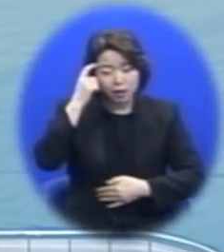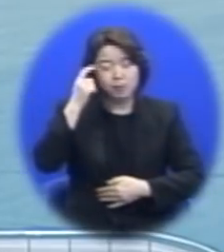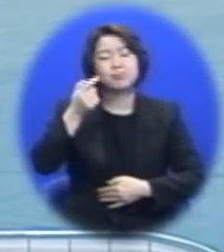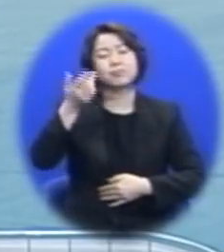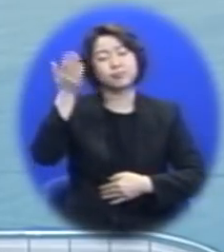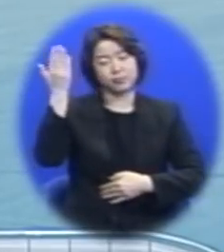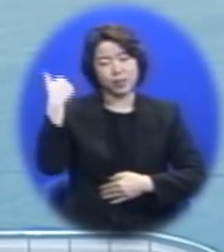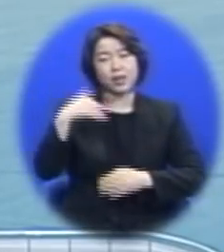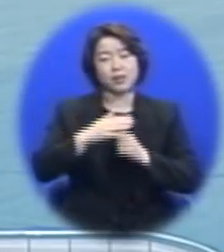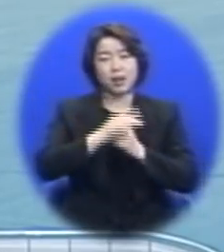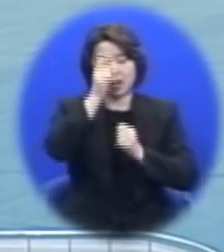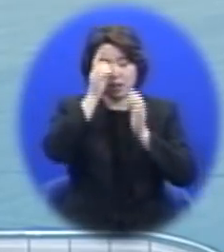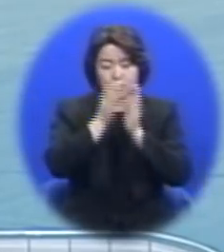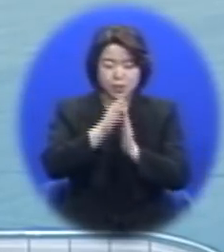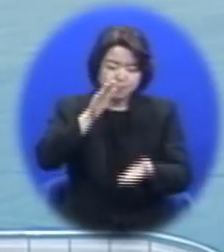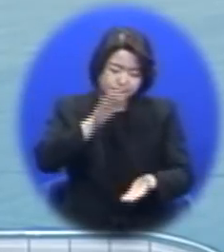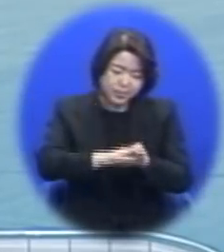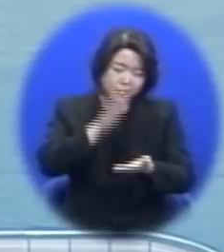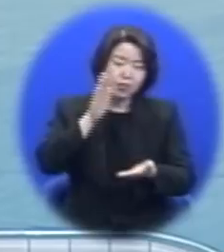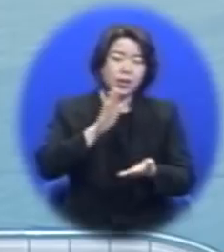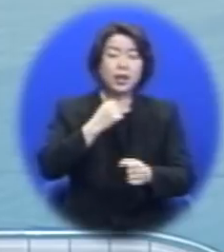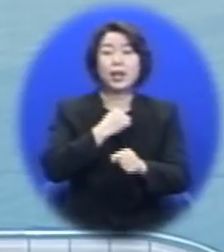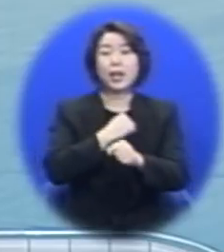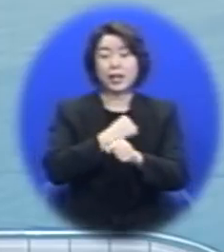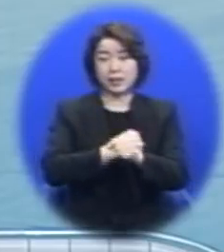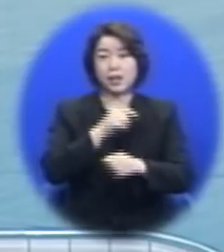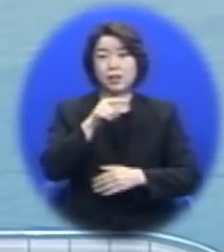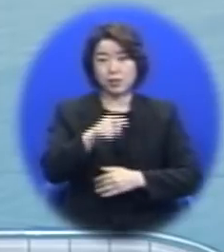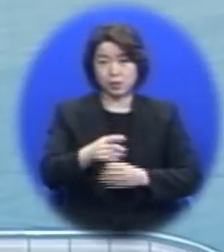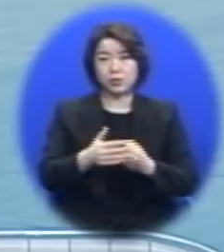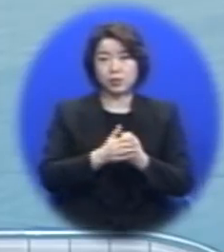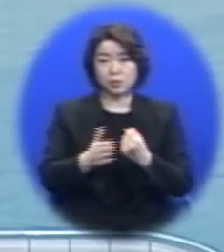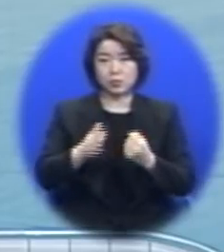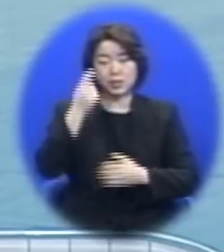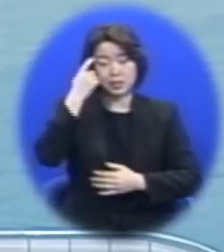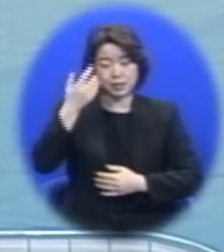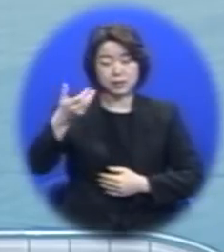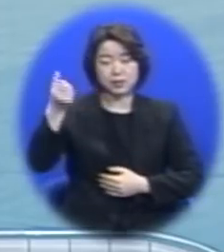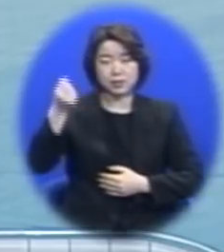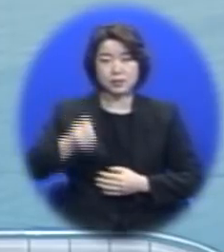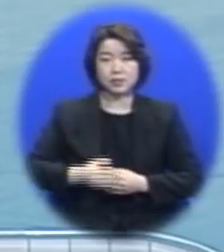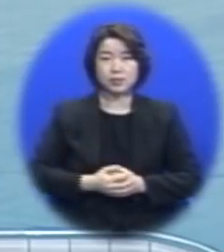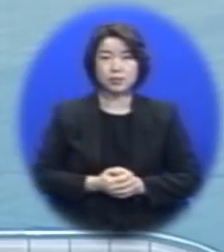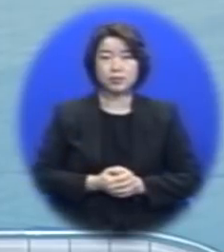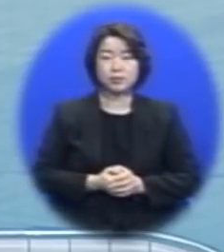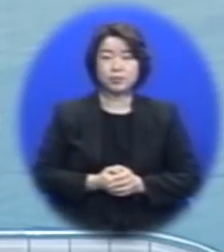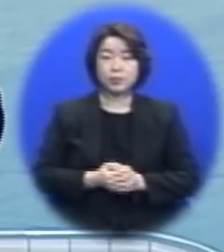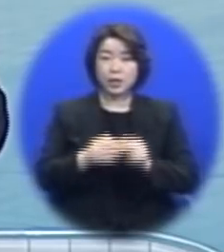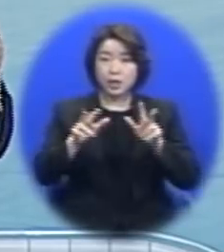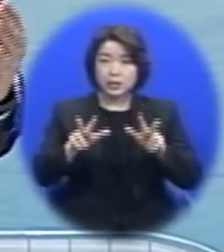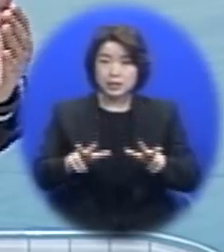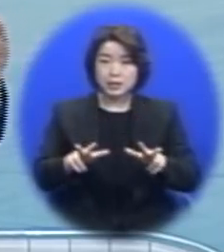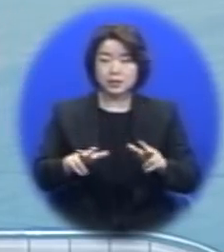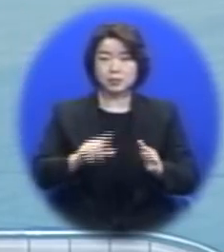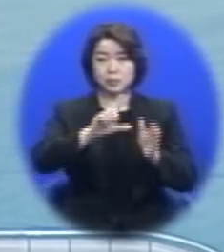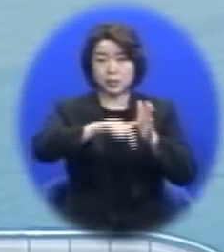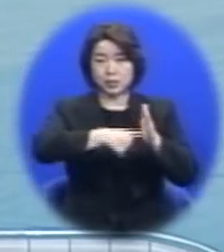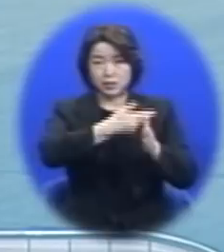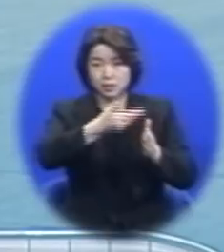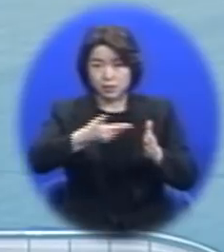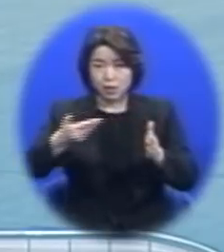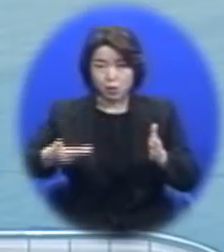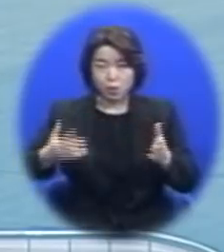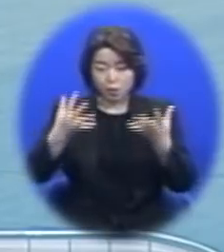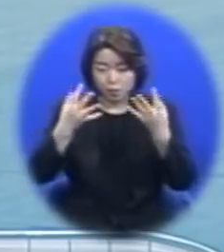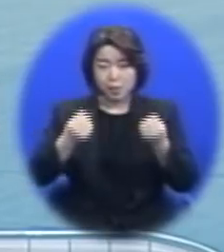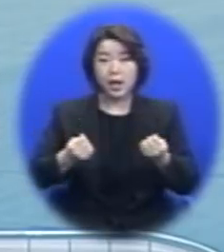기도를 뜨겁게 열정적으로 했다는 것 때문이라고 생각이 듭니다. 지금 세월이 많이